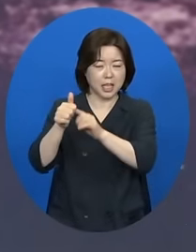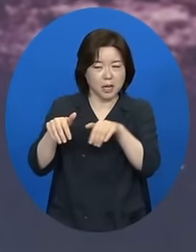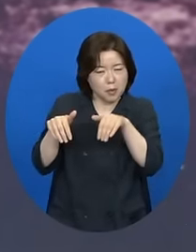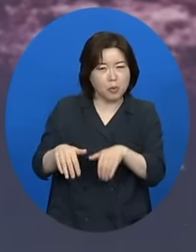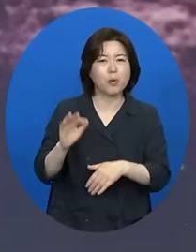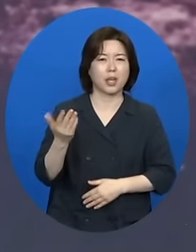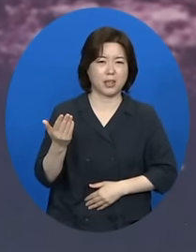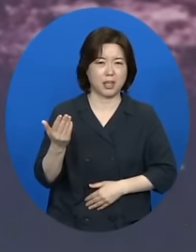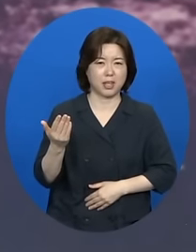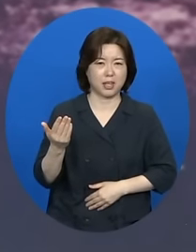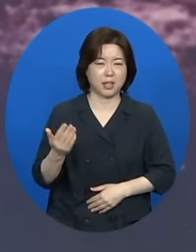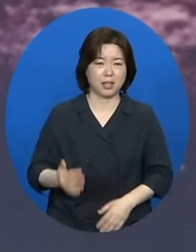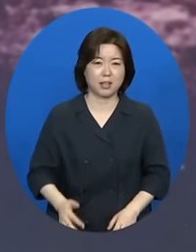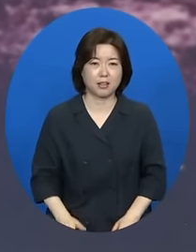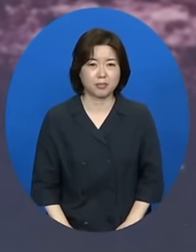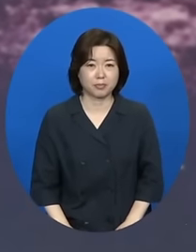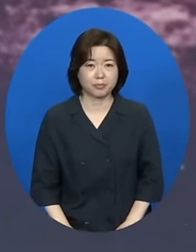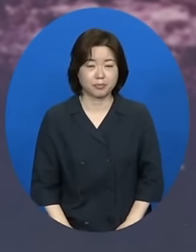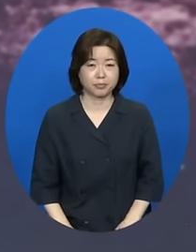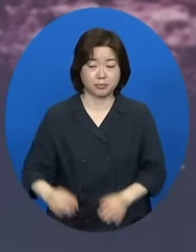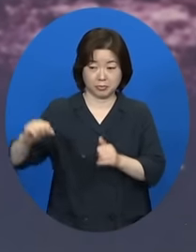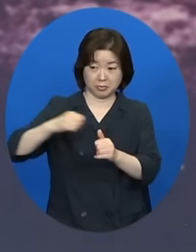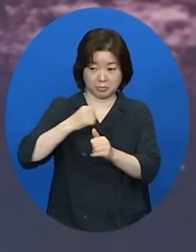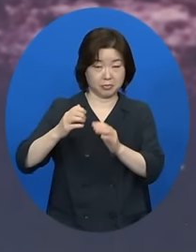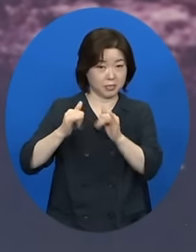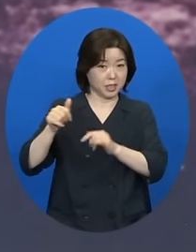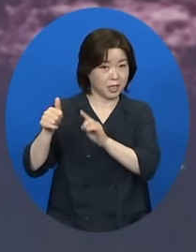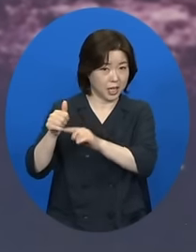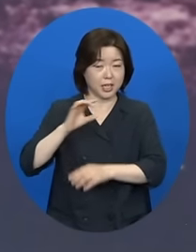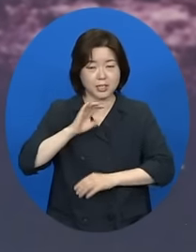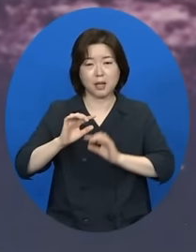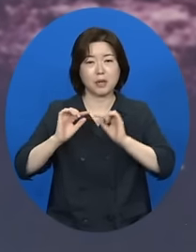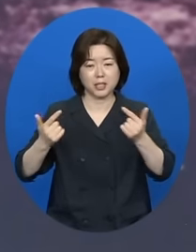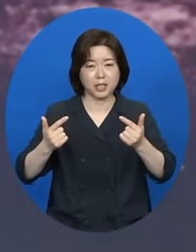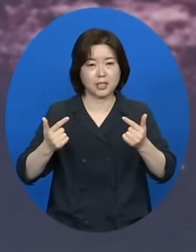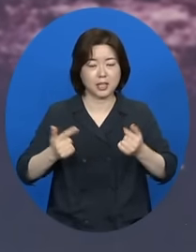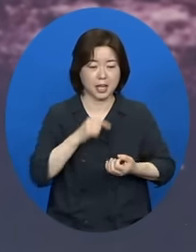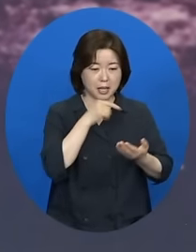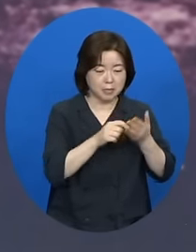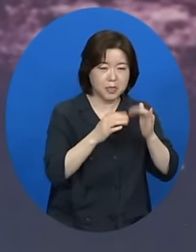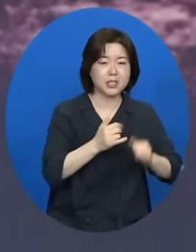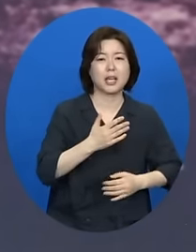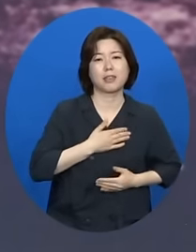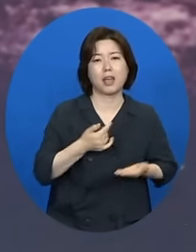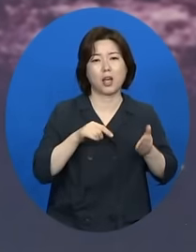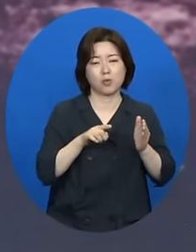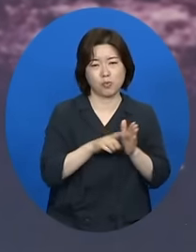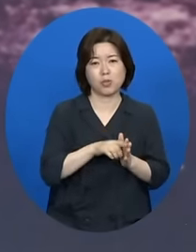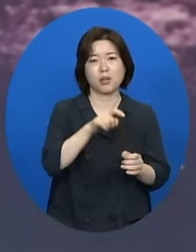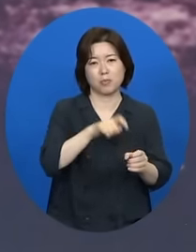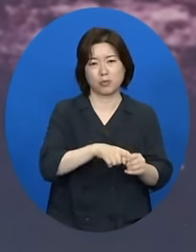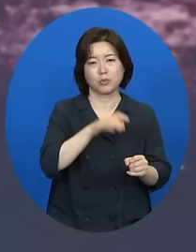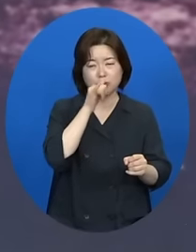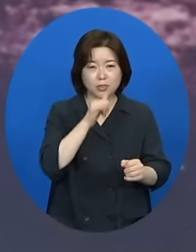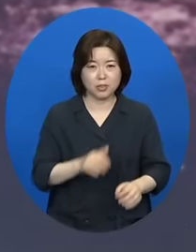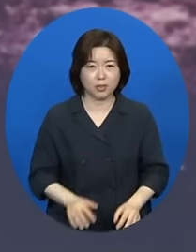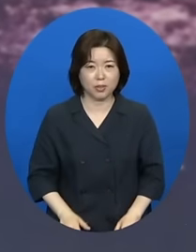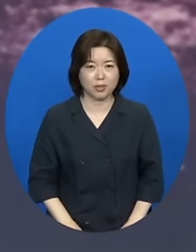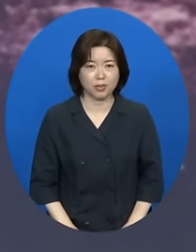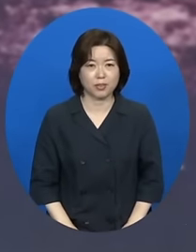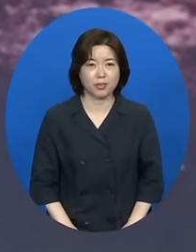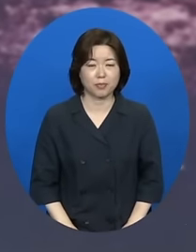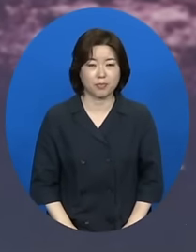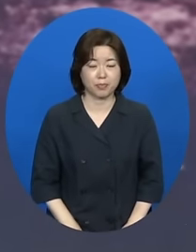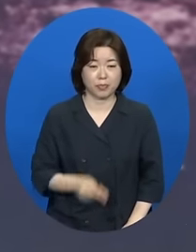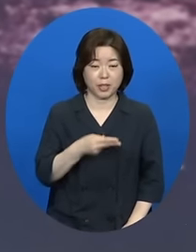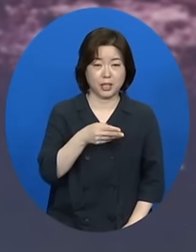그러므로 용서는 가해자만을 위한 것이 아니라 피해자 자신을 위한 것이기도 하다는 거죠. 그래서 이